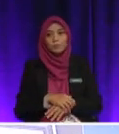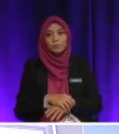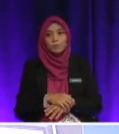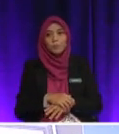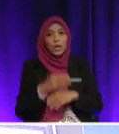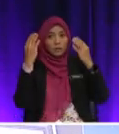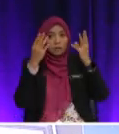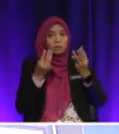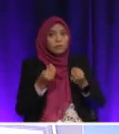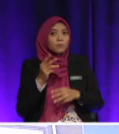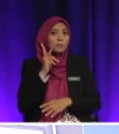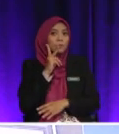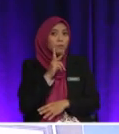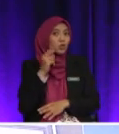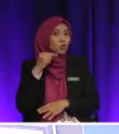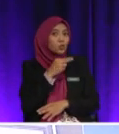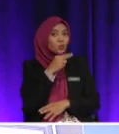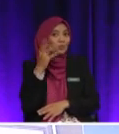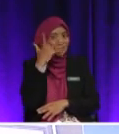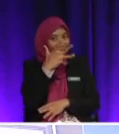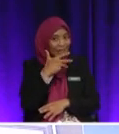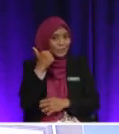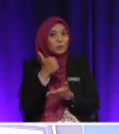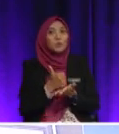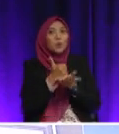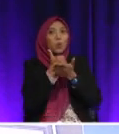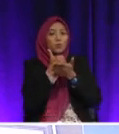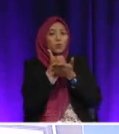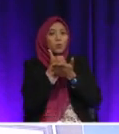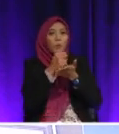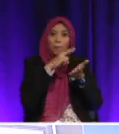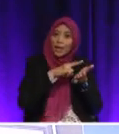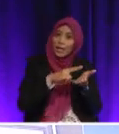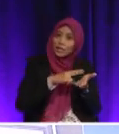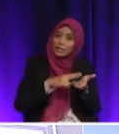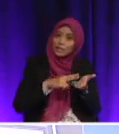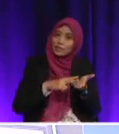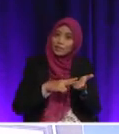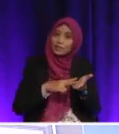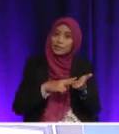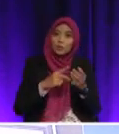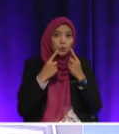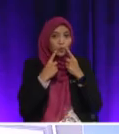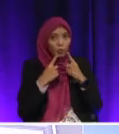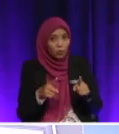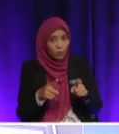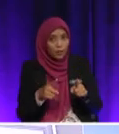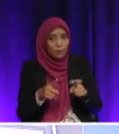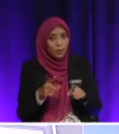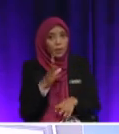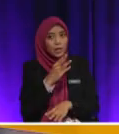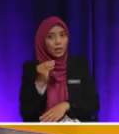Yuyu yang cantik jelita nih untuk bacakan jawaban kemudian anak mulai cikuni kunci jawaban